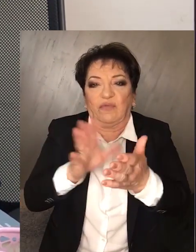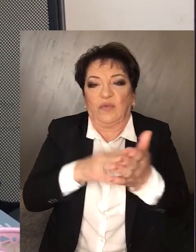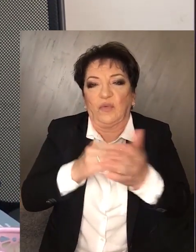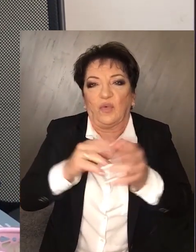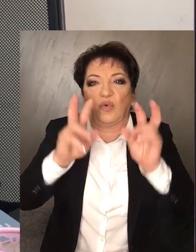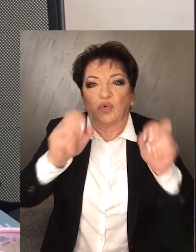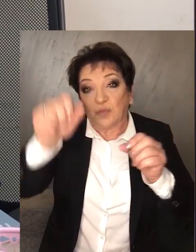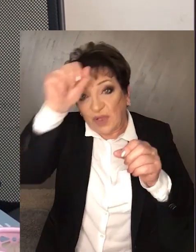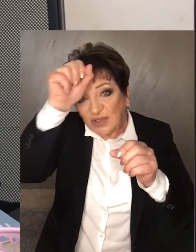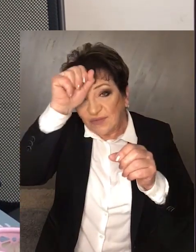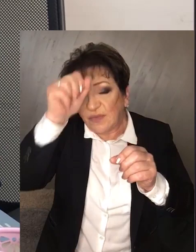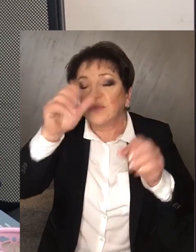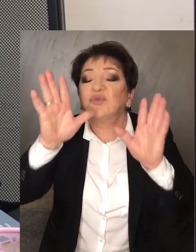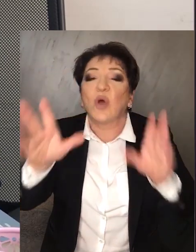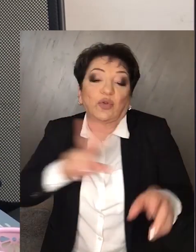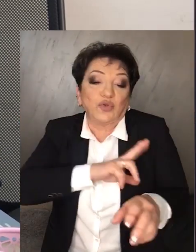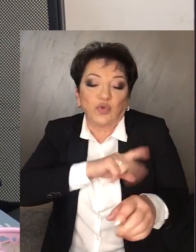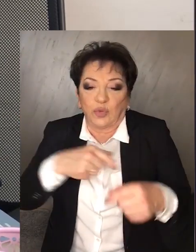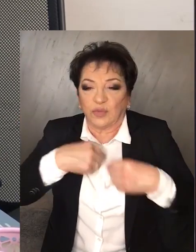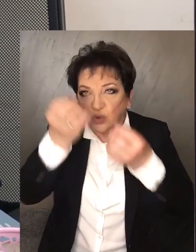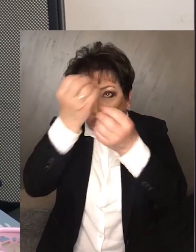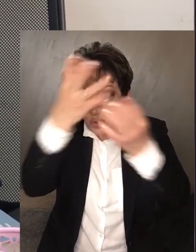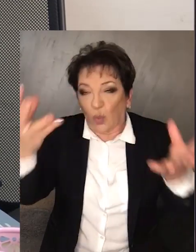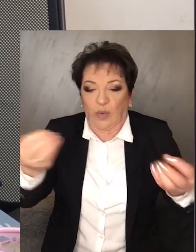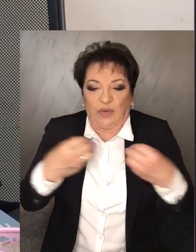էներգիան, անհատնում էներգիան։